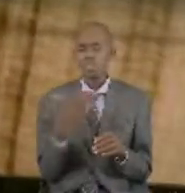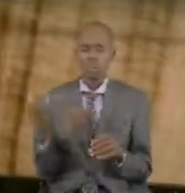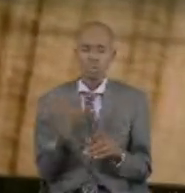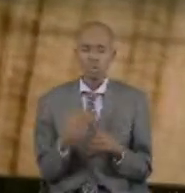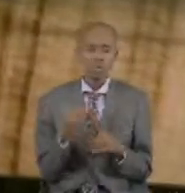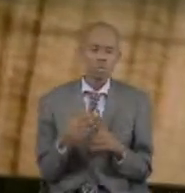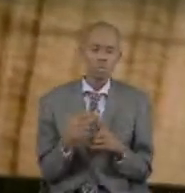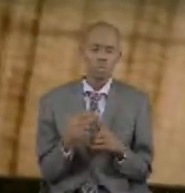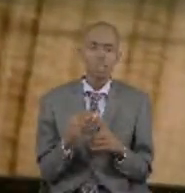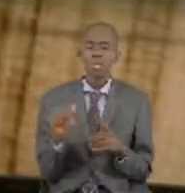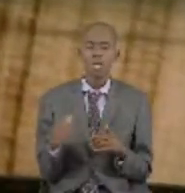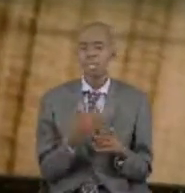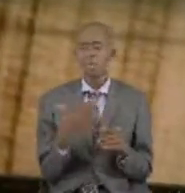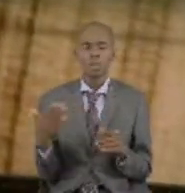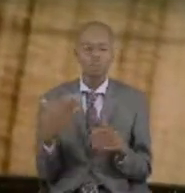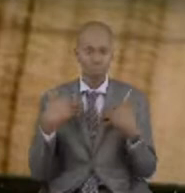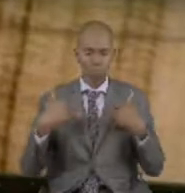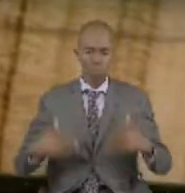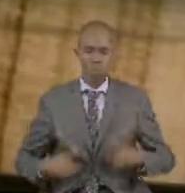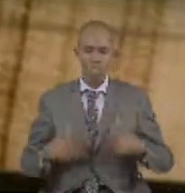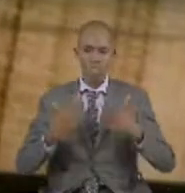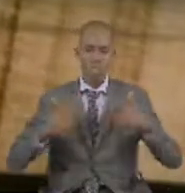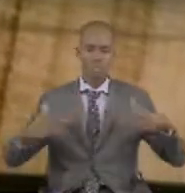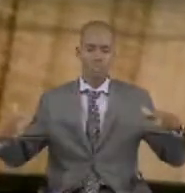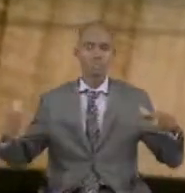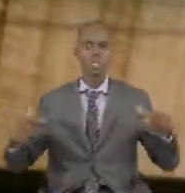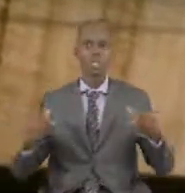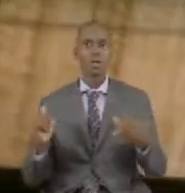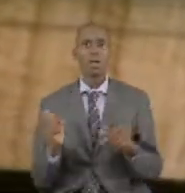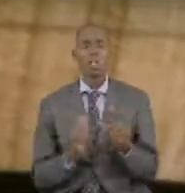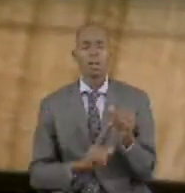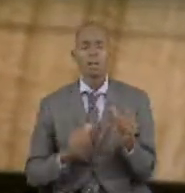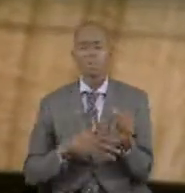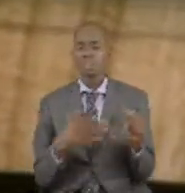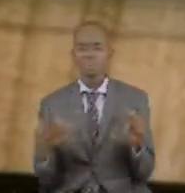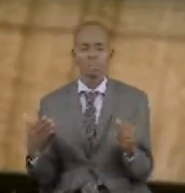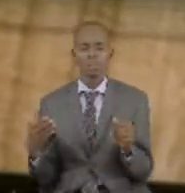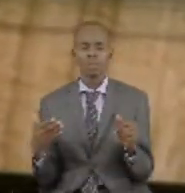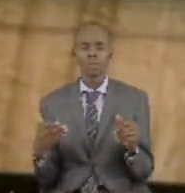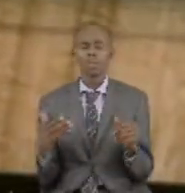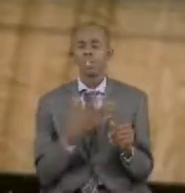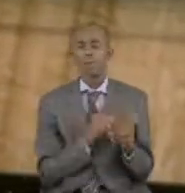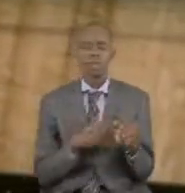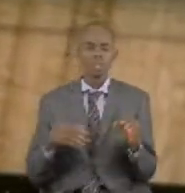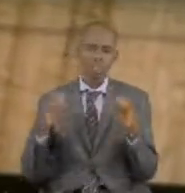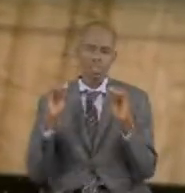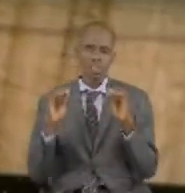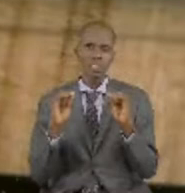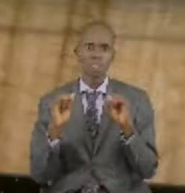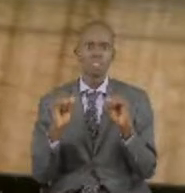toute déclaration tout langage corporel locke toute chose nous savons que c'est vrai